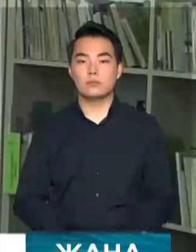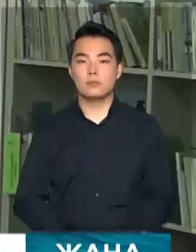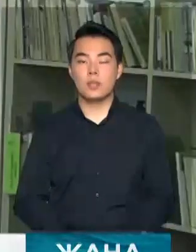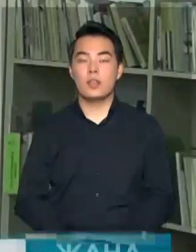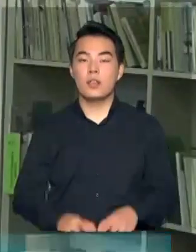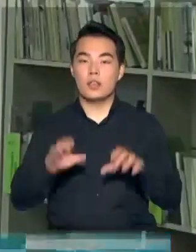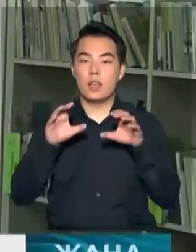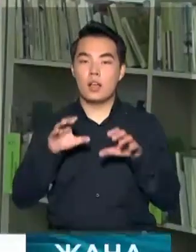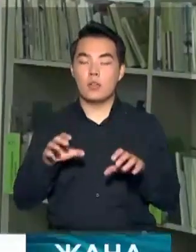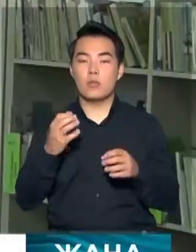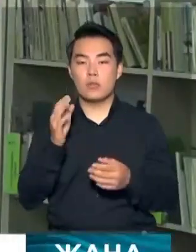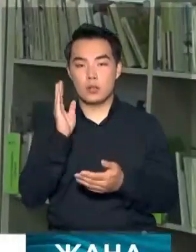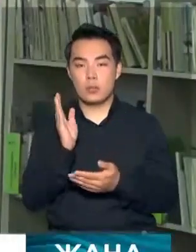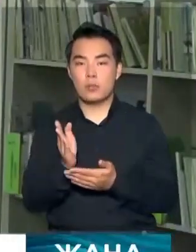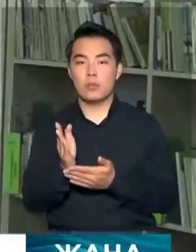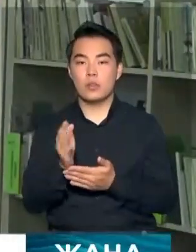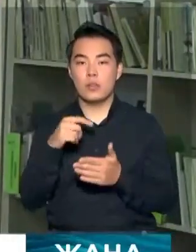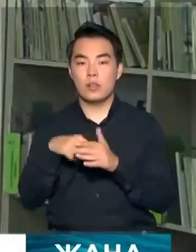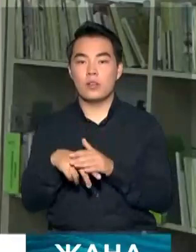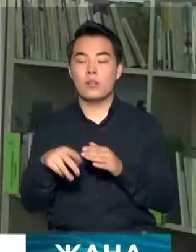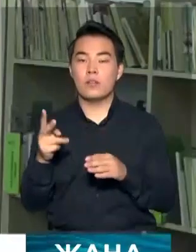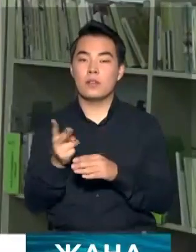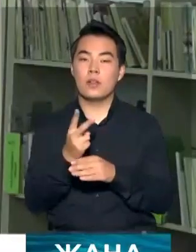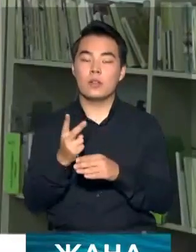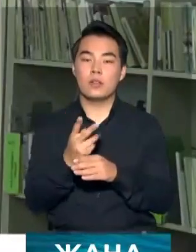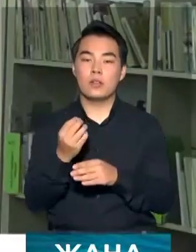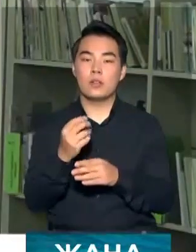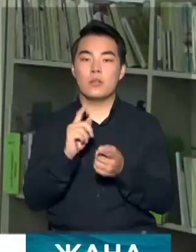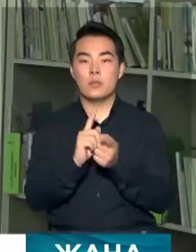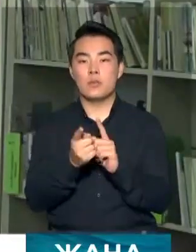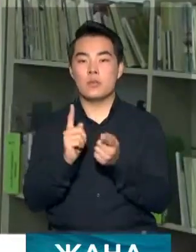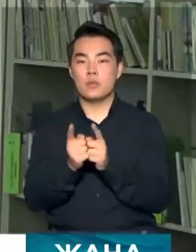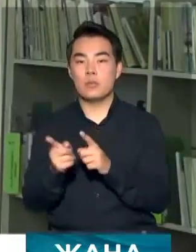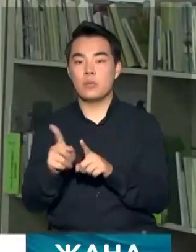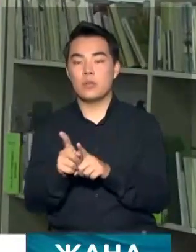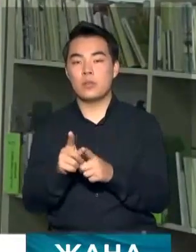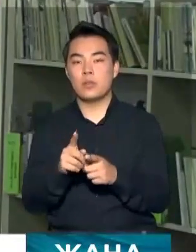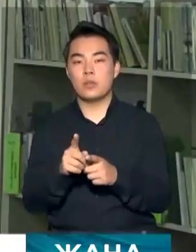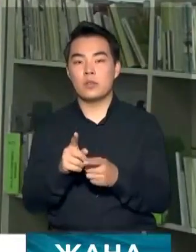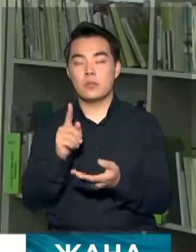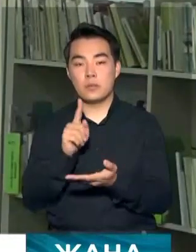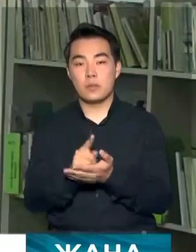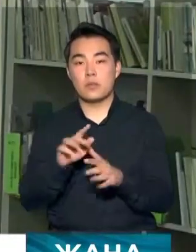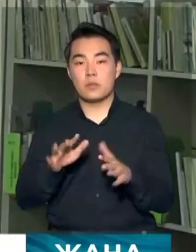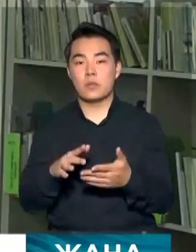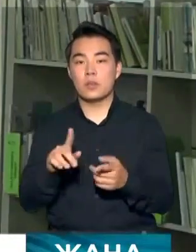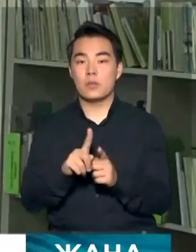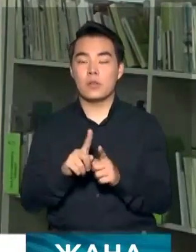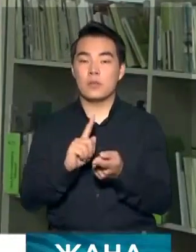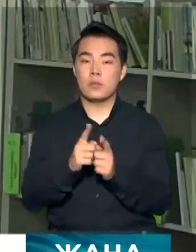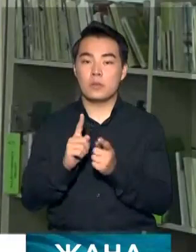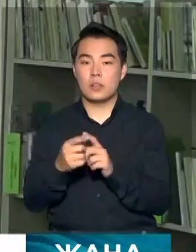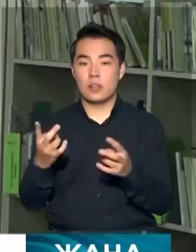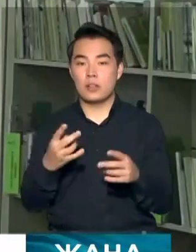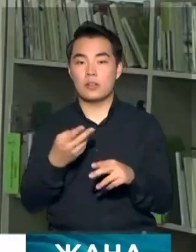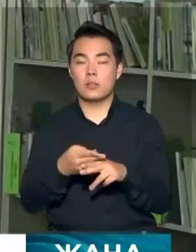Заң өзінің орнында қалады біріншіден, екіншіден қажет болатын болса, өзгерісі қажет болатын болса, оған қажет институттар өздерінің